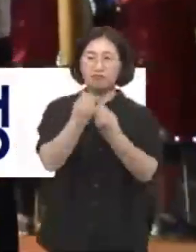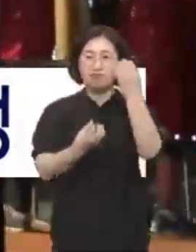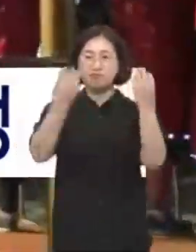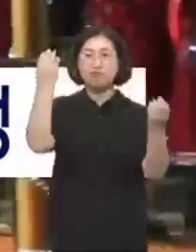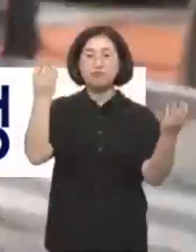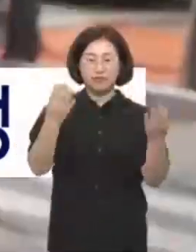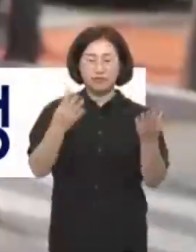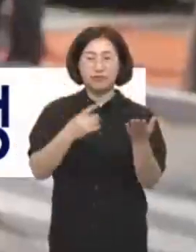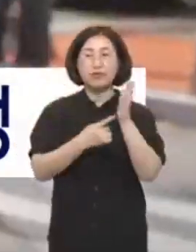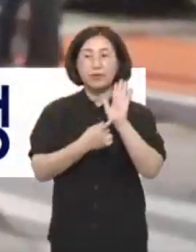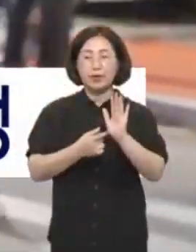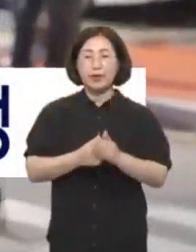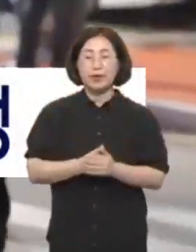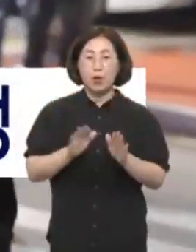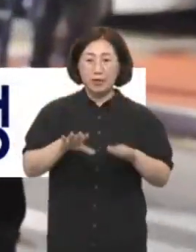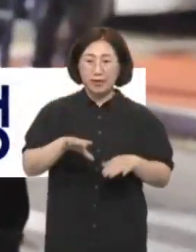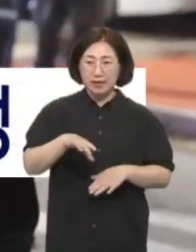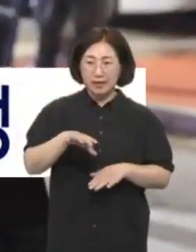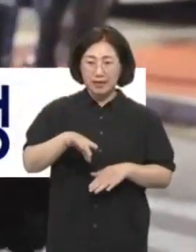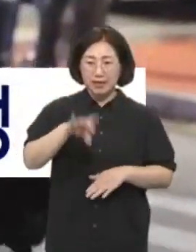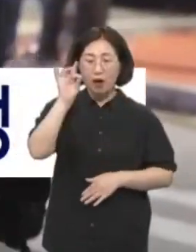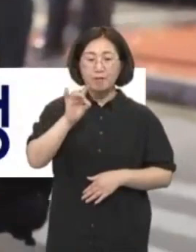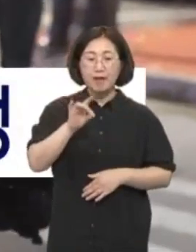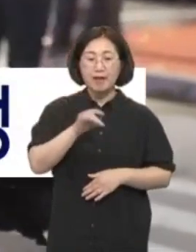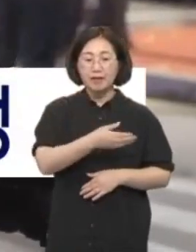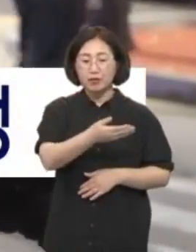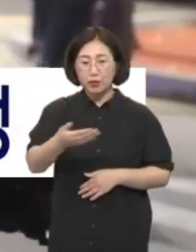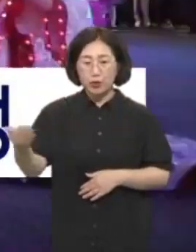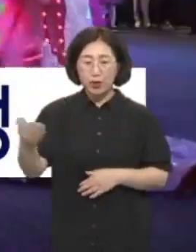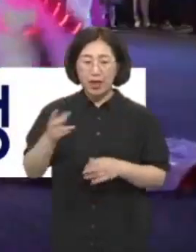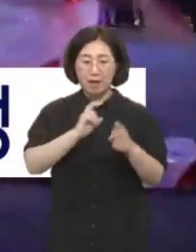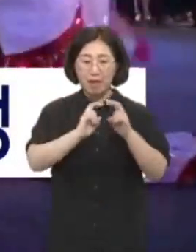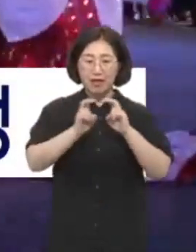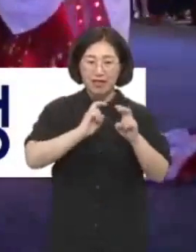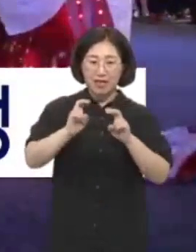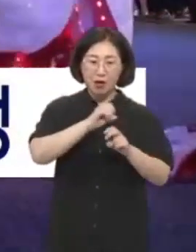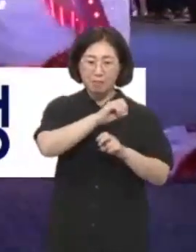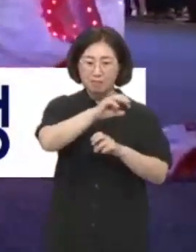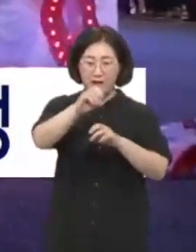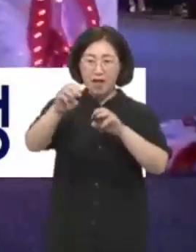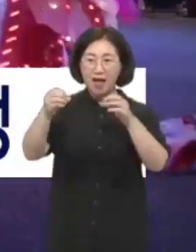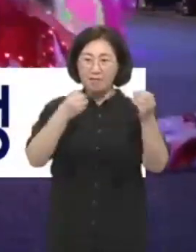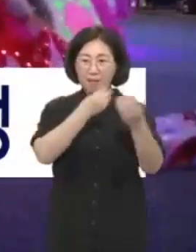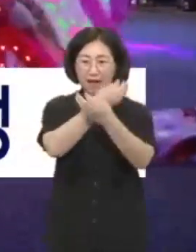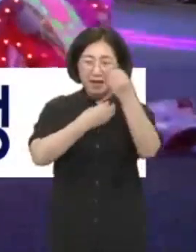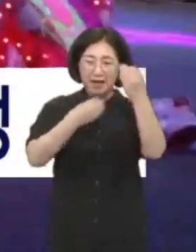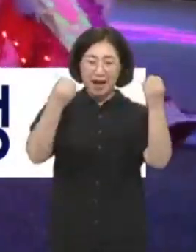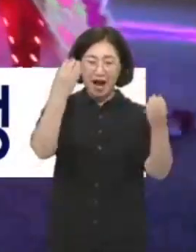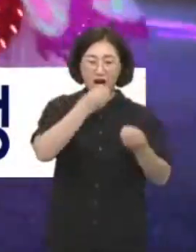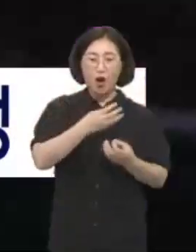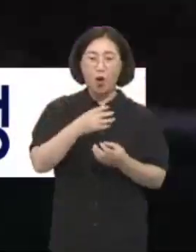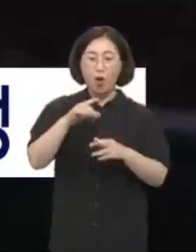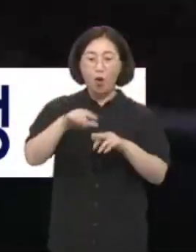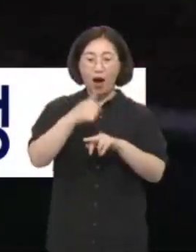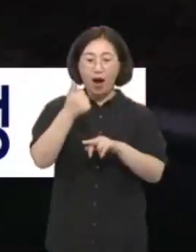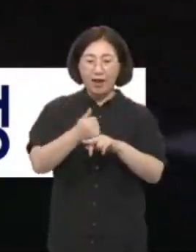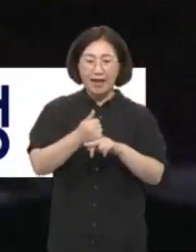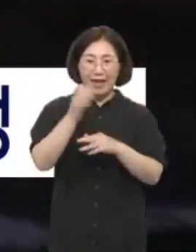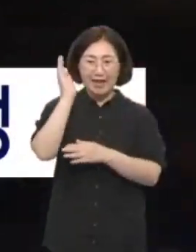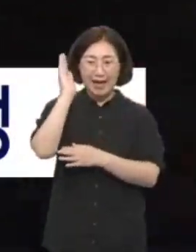이번에 처음 선보이는 수상 멀티미디어쇼에서는 천상의 물길로 한류를 이끈 무령왕의 이야기가